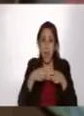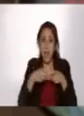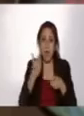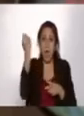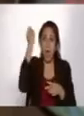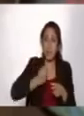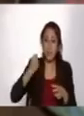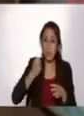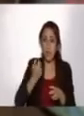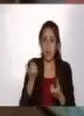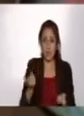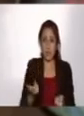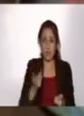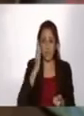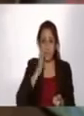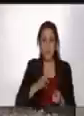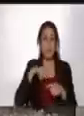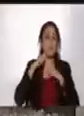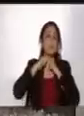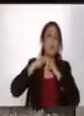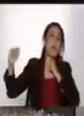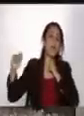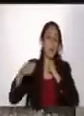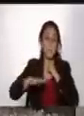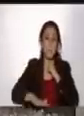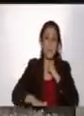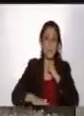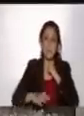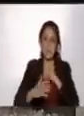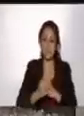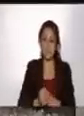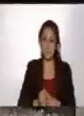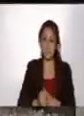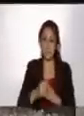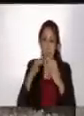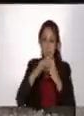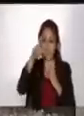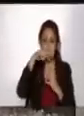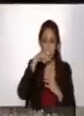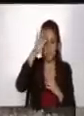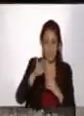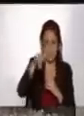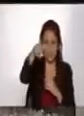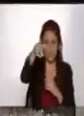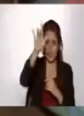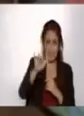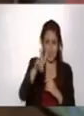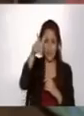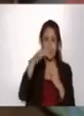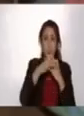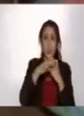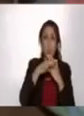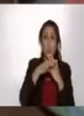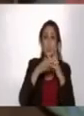جاب الاسك وشده على رقبه بنتي، خدها وراح عند جوز بنتي اللي كانت متجوزه بقالها اسبوع، رماها في الطريق هناك. لما